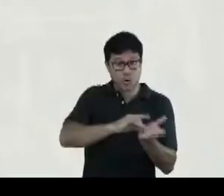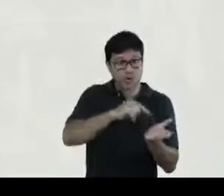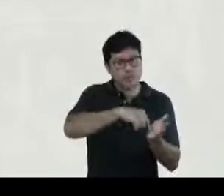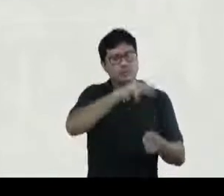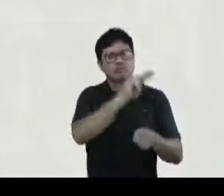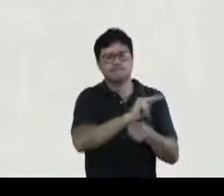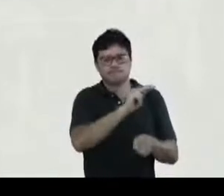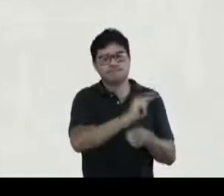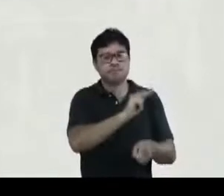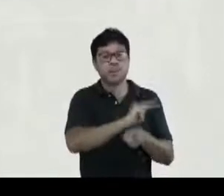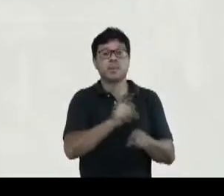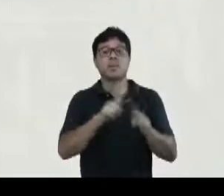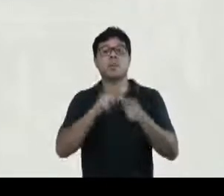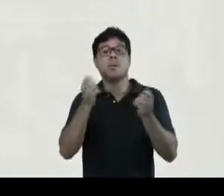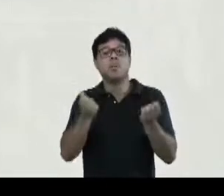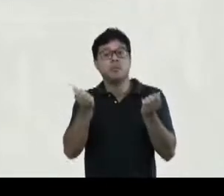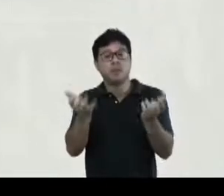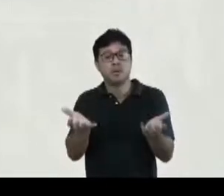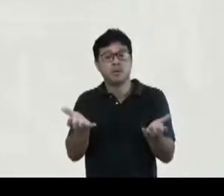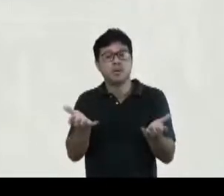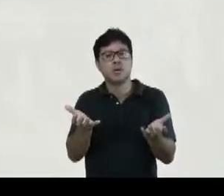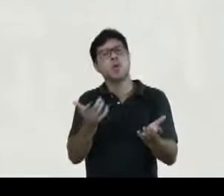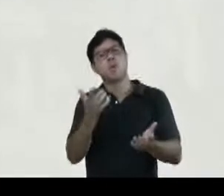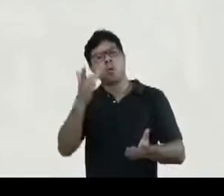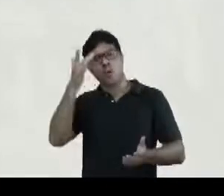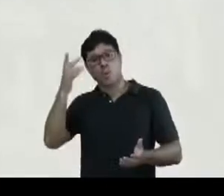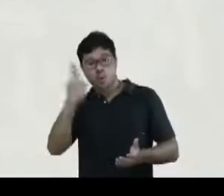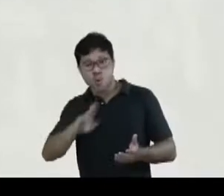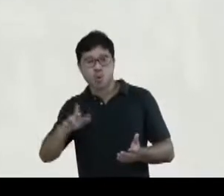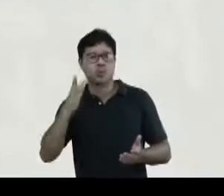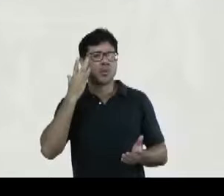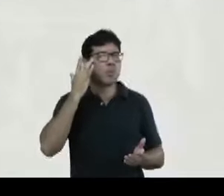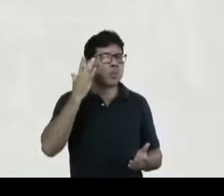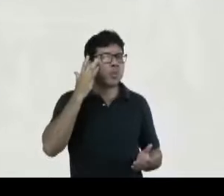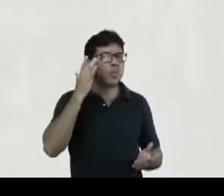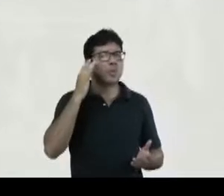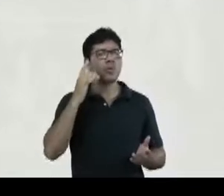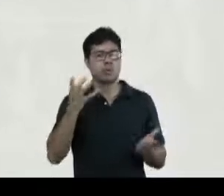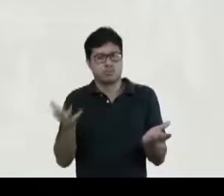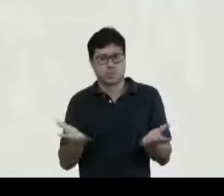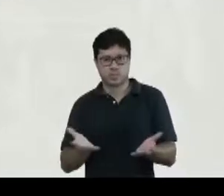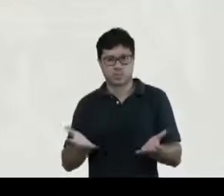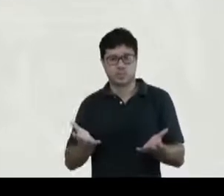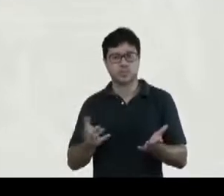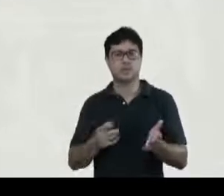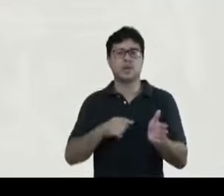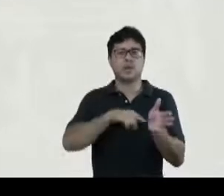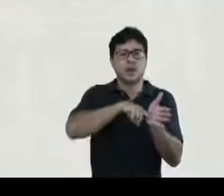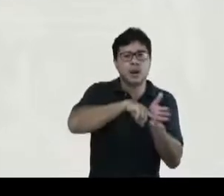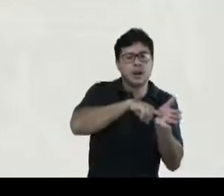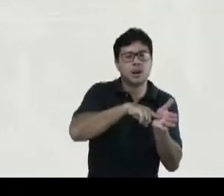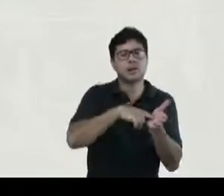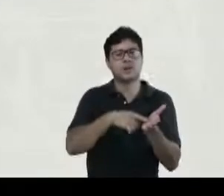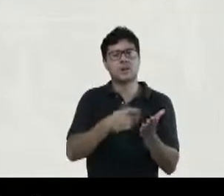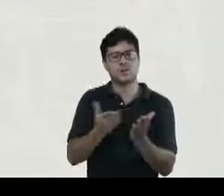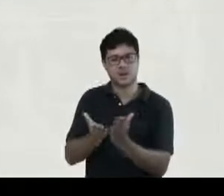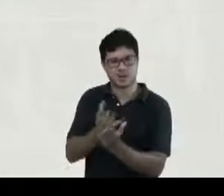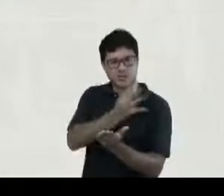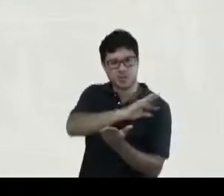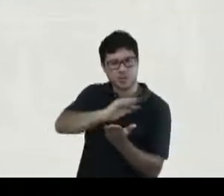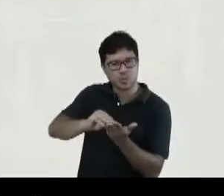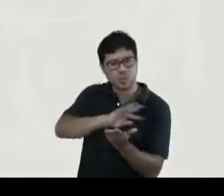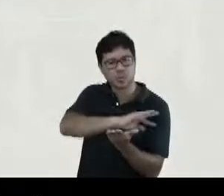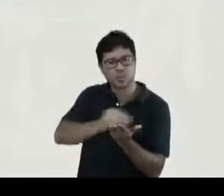zuzuführen. Erschließung, Katalogisierung, Inventarisierung sind traditionelle,